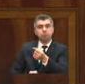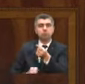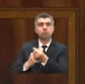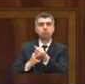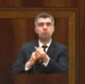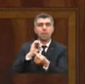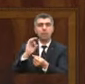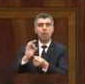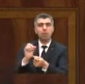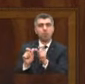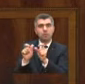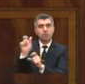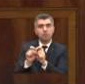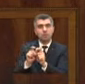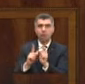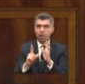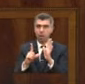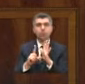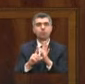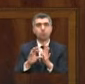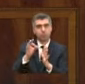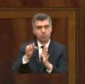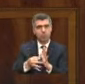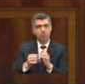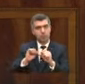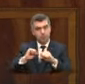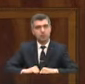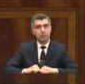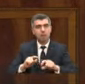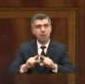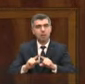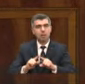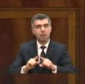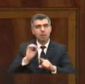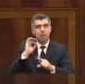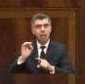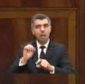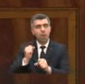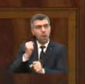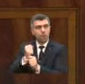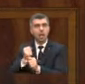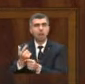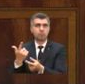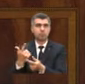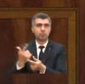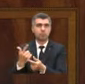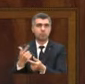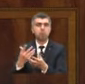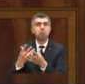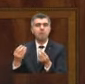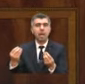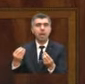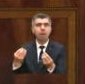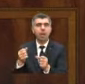كرامته، وكتقول له من حقك أنك يكون عندك قانون كيحميك في الشغل. بزاف ديال العمال